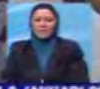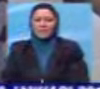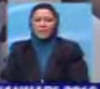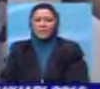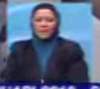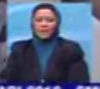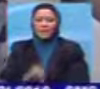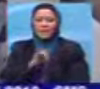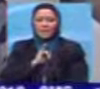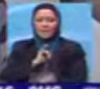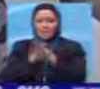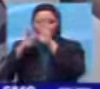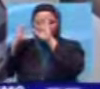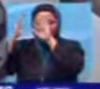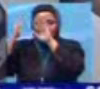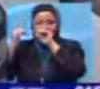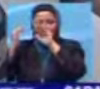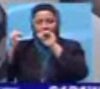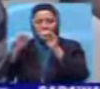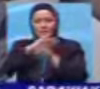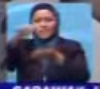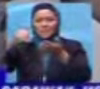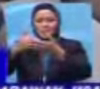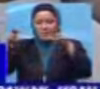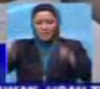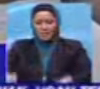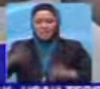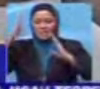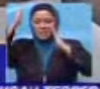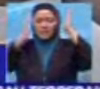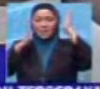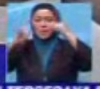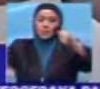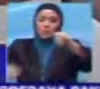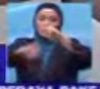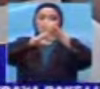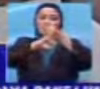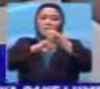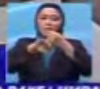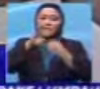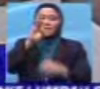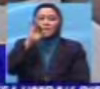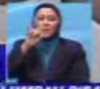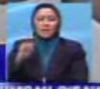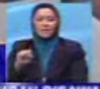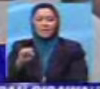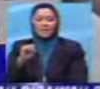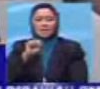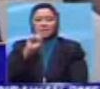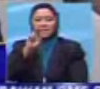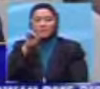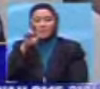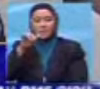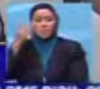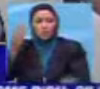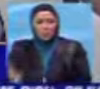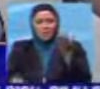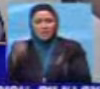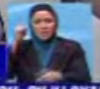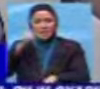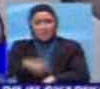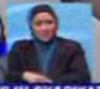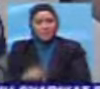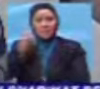Saya harapkan semua rakyat Malaysia menyokong Faiz Subri. Mungkin ini yang first dan terakhir